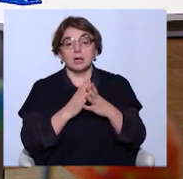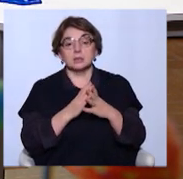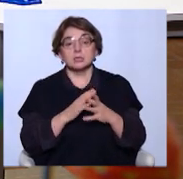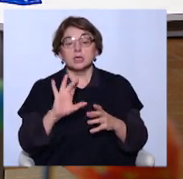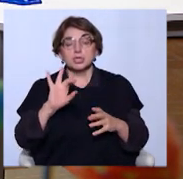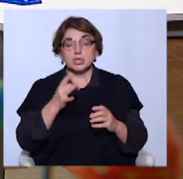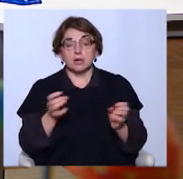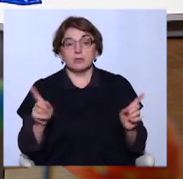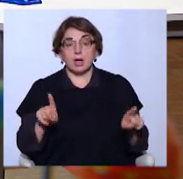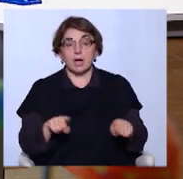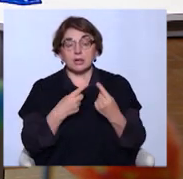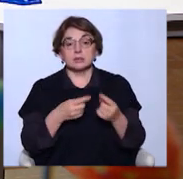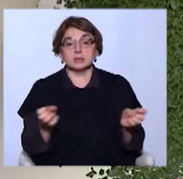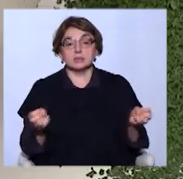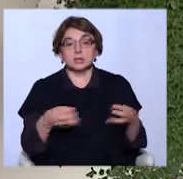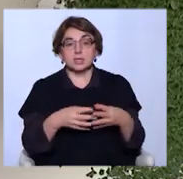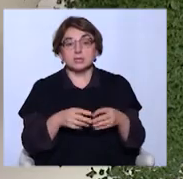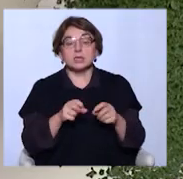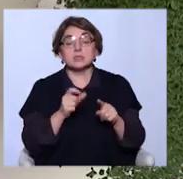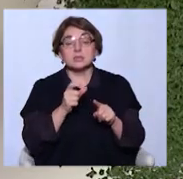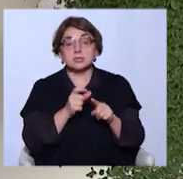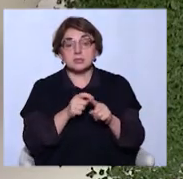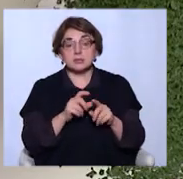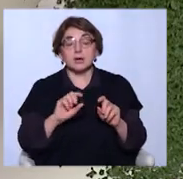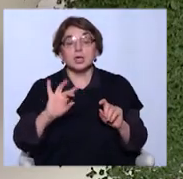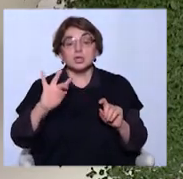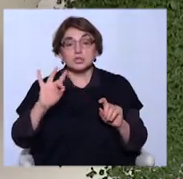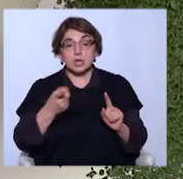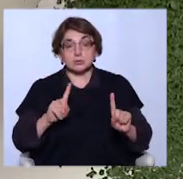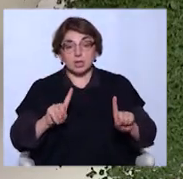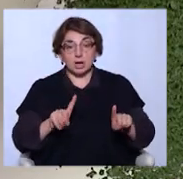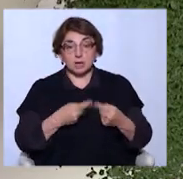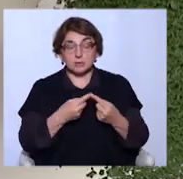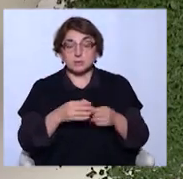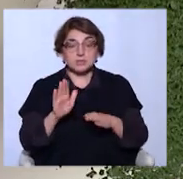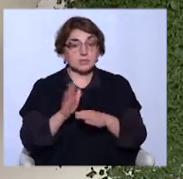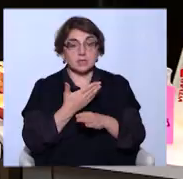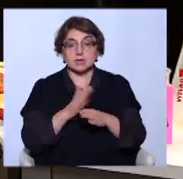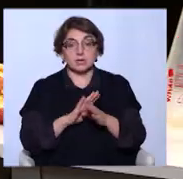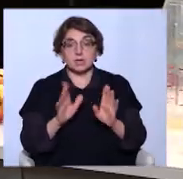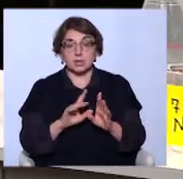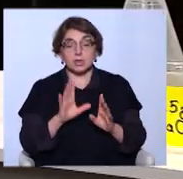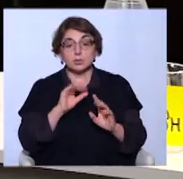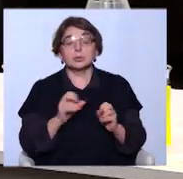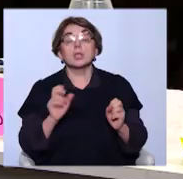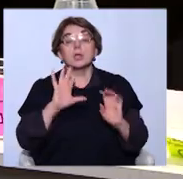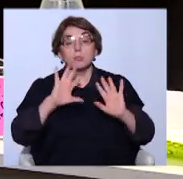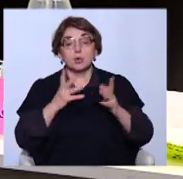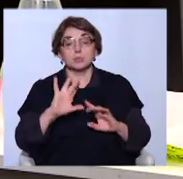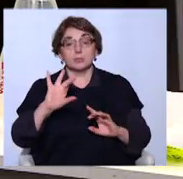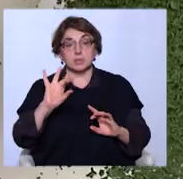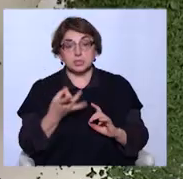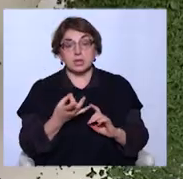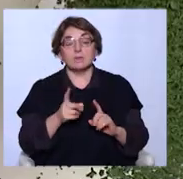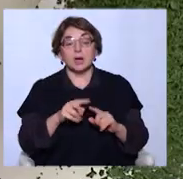თემა. Თვითონ სიტყვას გეუბნებათ, რომ ჟანგვა-აღდგენა ცალ-ცალკე არ მიმდინარეობს, ანუ როდესაც ხდება ჟანგვა,